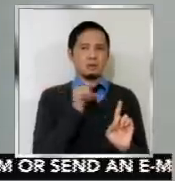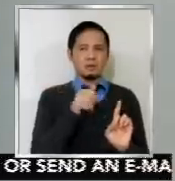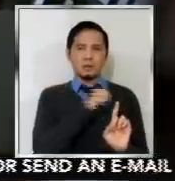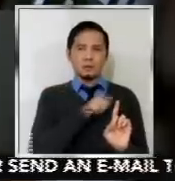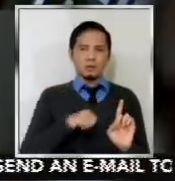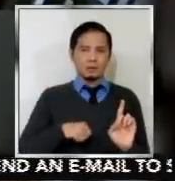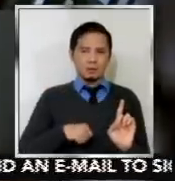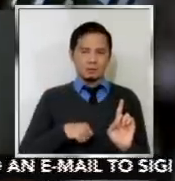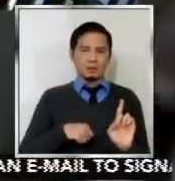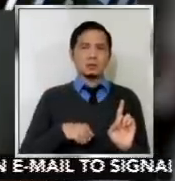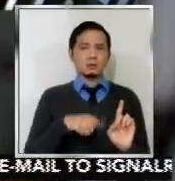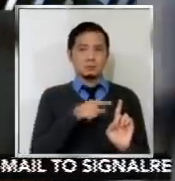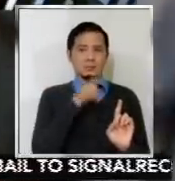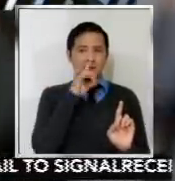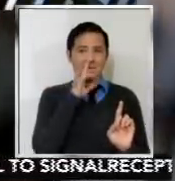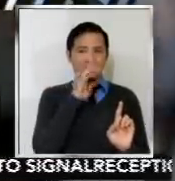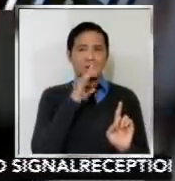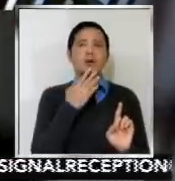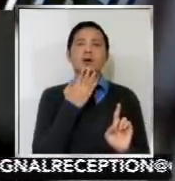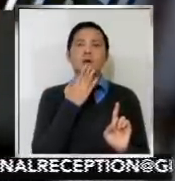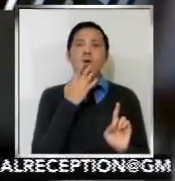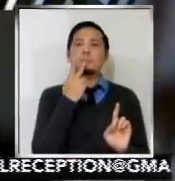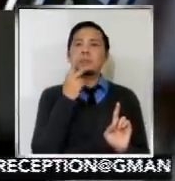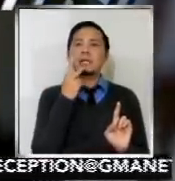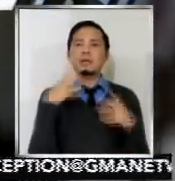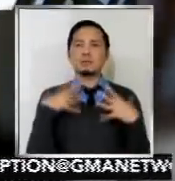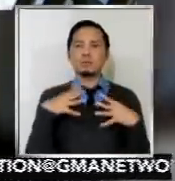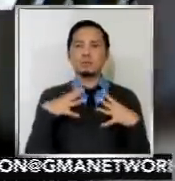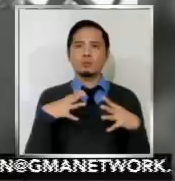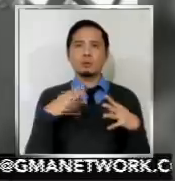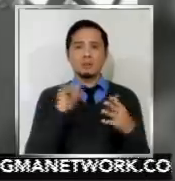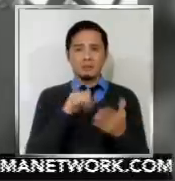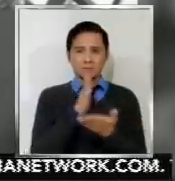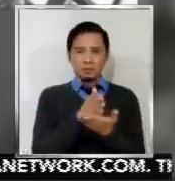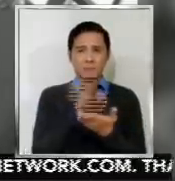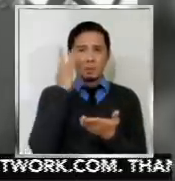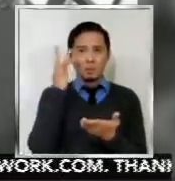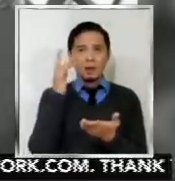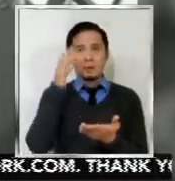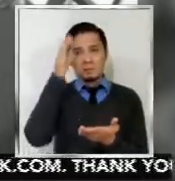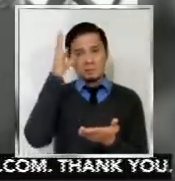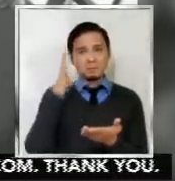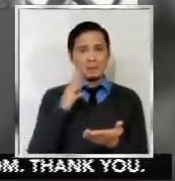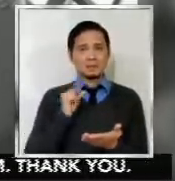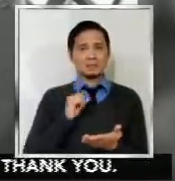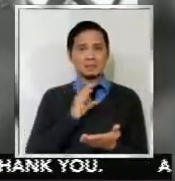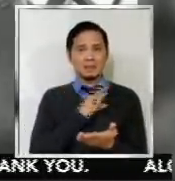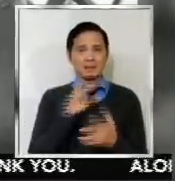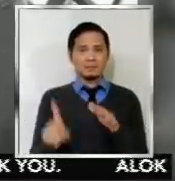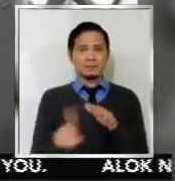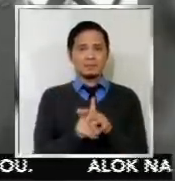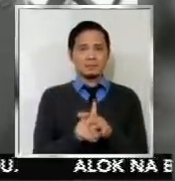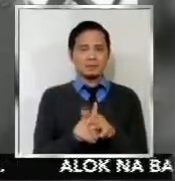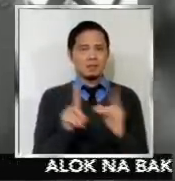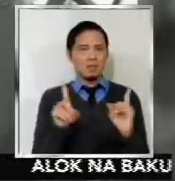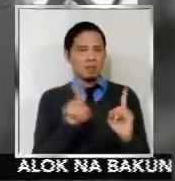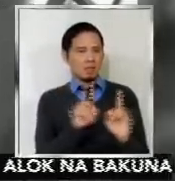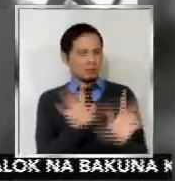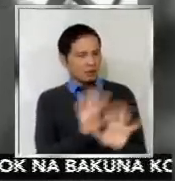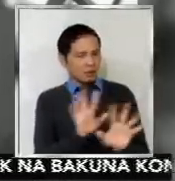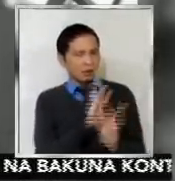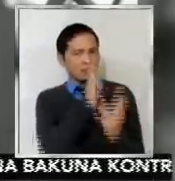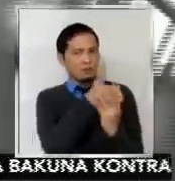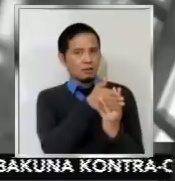na nakapink. Natigil ito dahil sa pagdating ng isang lalaking staff din. June 14, makikitang hinagis ni Ambassador Mauro sa mukha